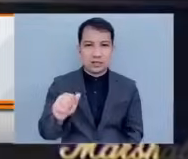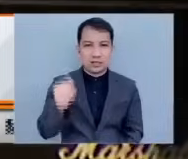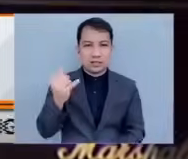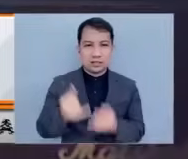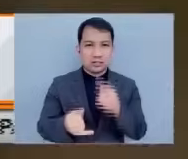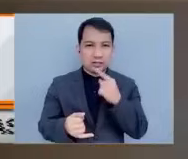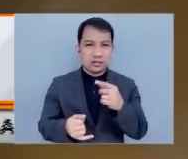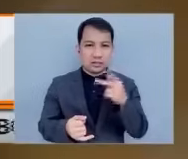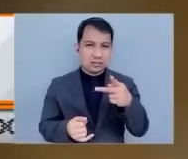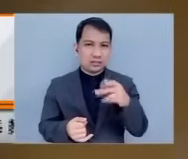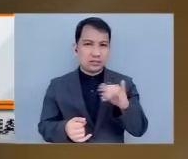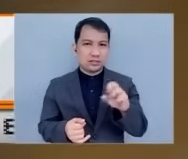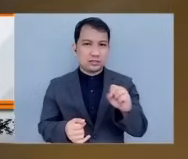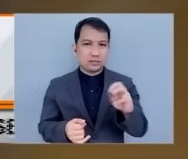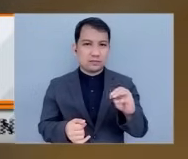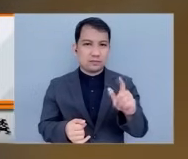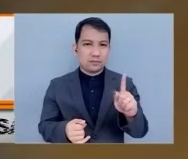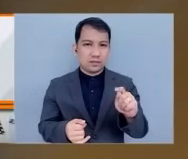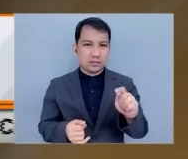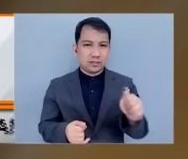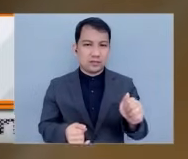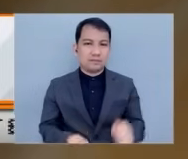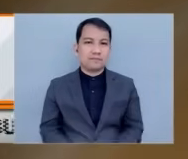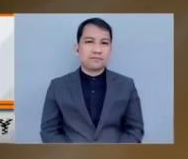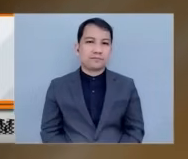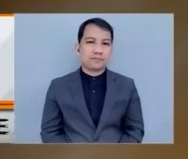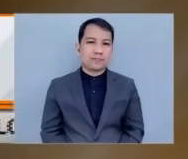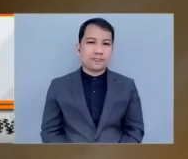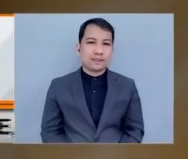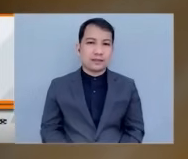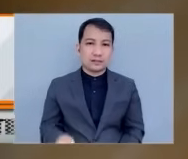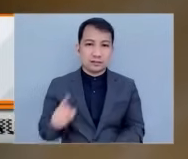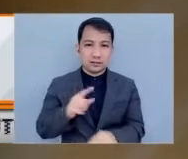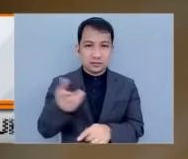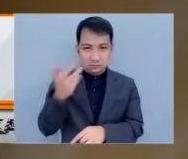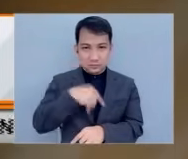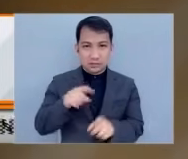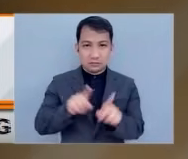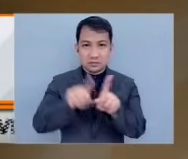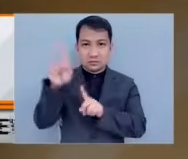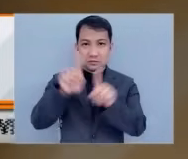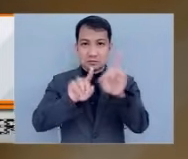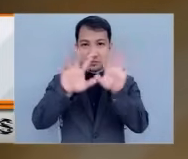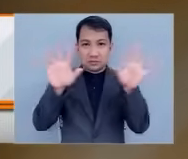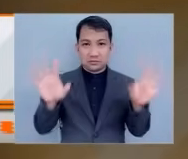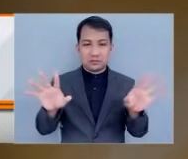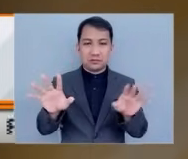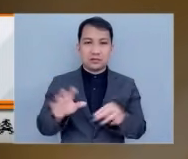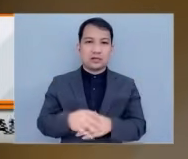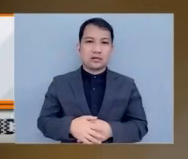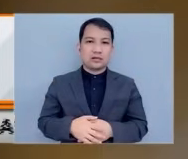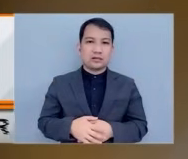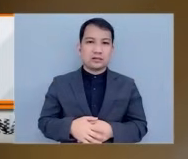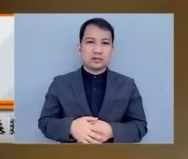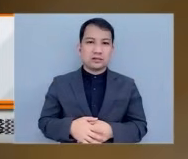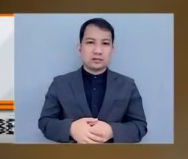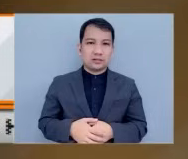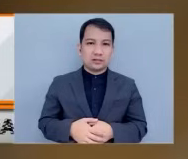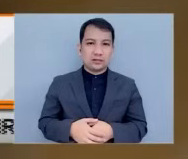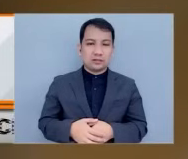Mata. Nagtapos ang reunion concert sa Magarbong Fireworks Display. 26 years ago na nang